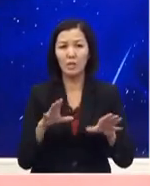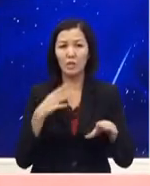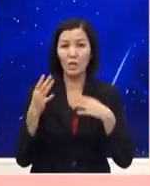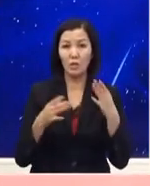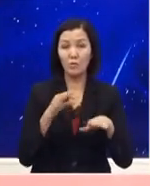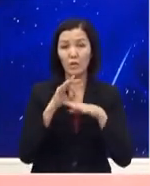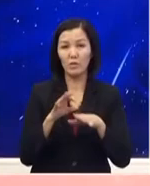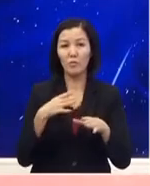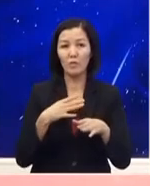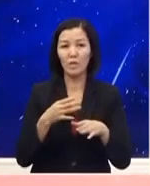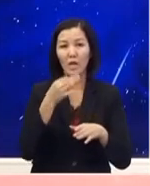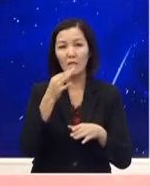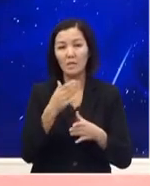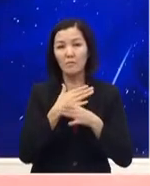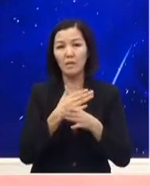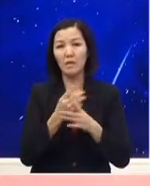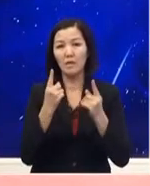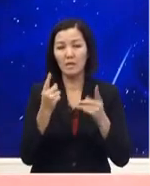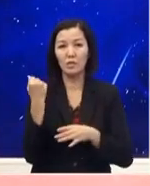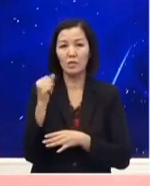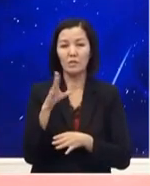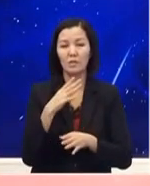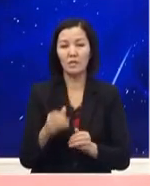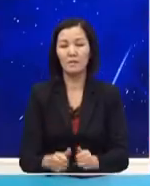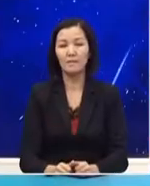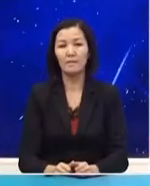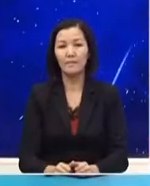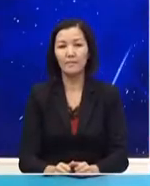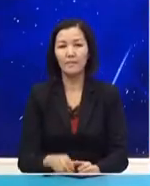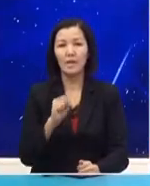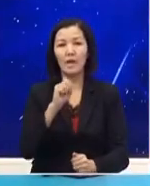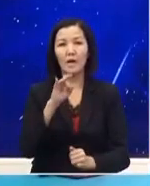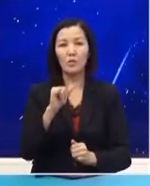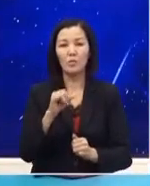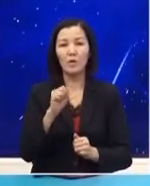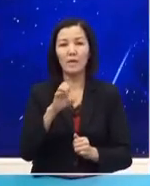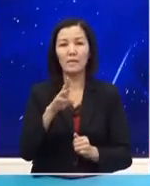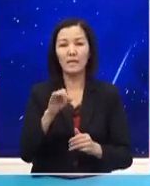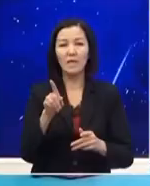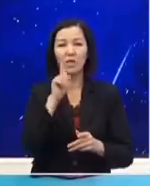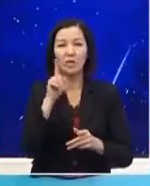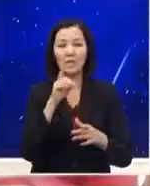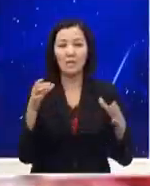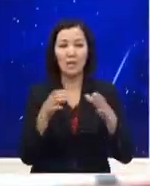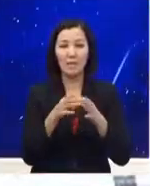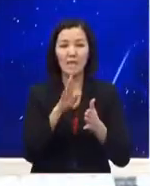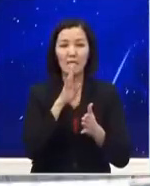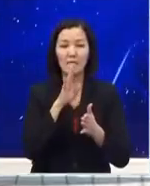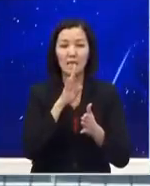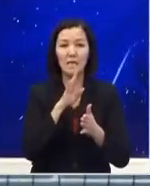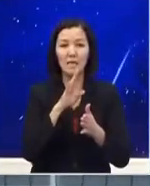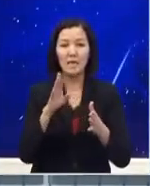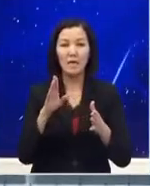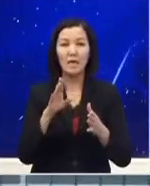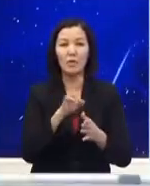ретінде өтті. Тәжірибенің арқасында ірі есеппен жеңіске жеттік. Ару Астана клубы жас ойыншылармен жасақталған. Бұл кездесу